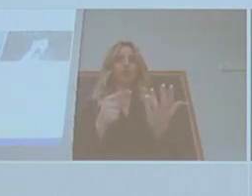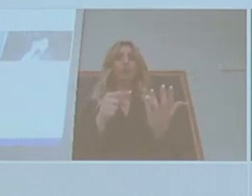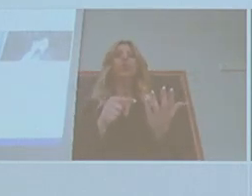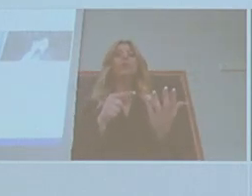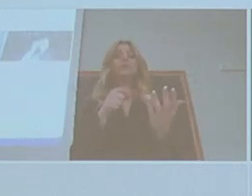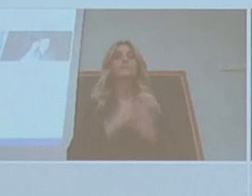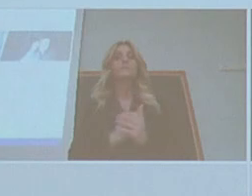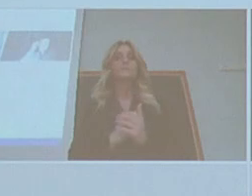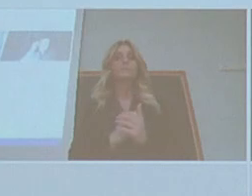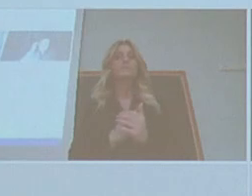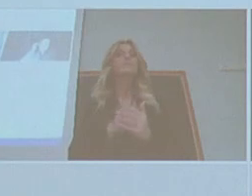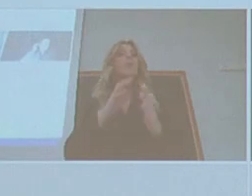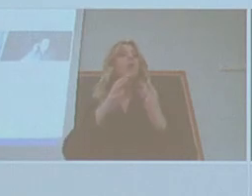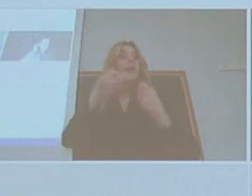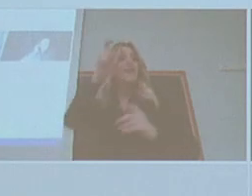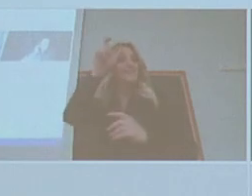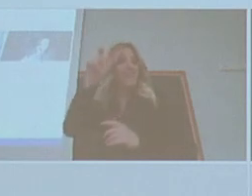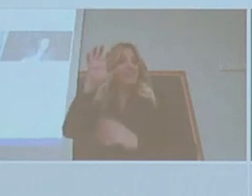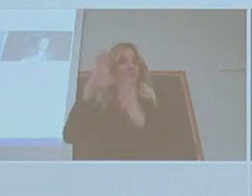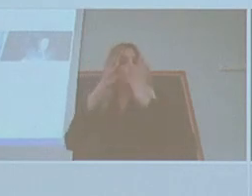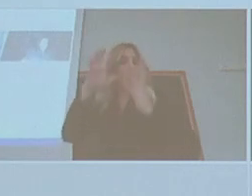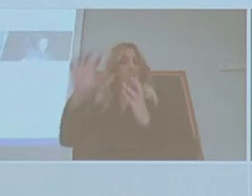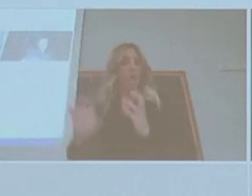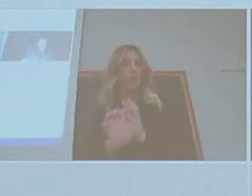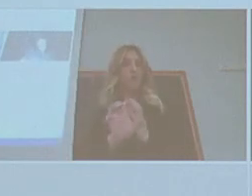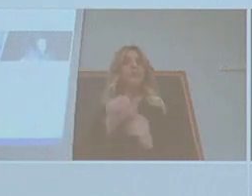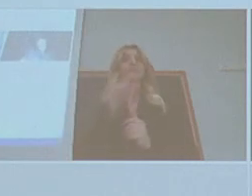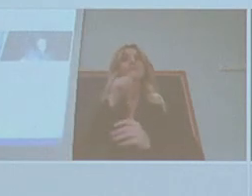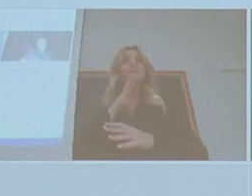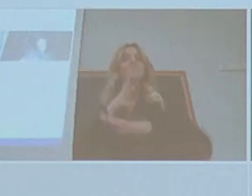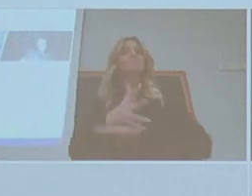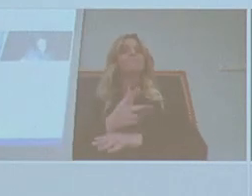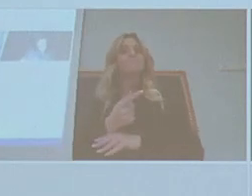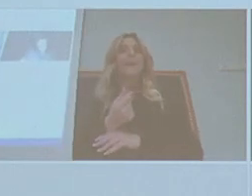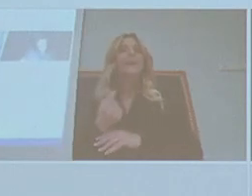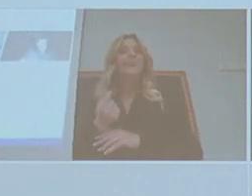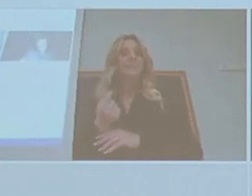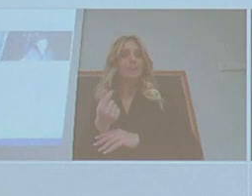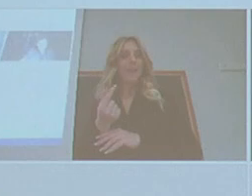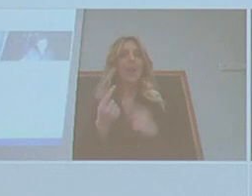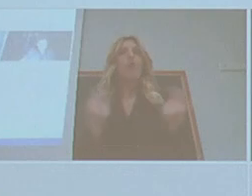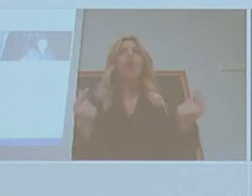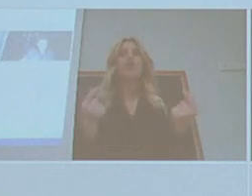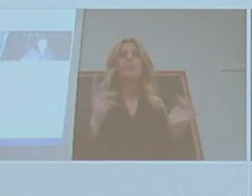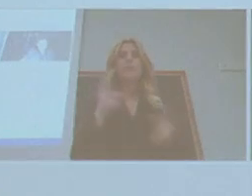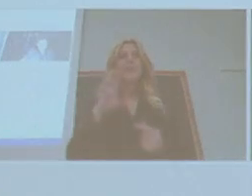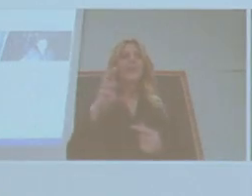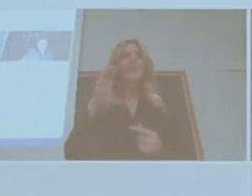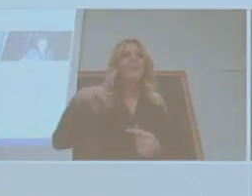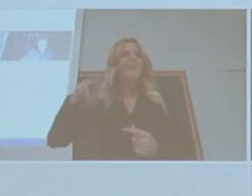convergono verso il concetto di green economy. La green economy